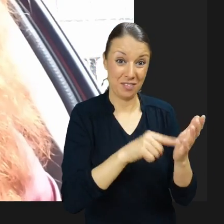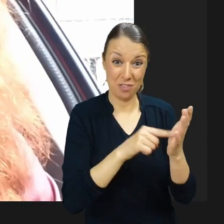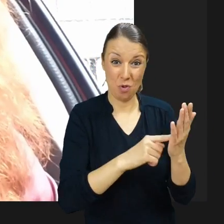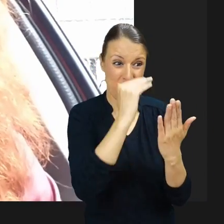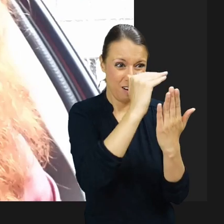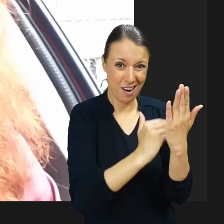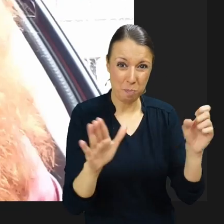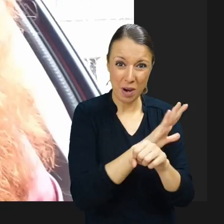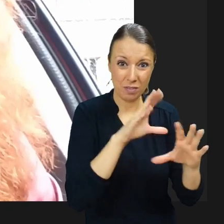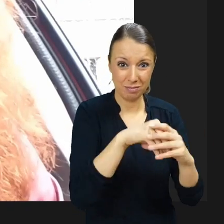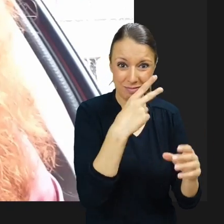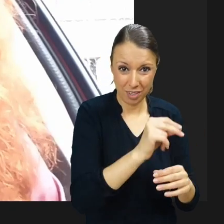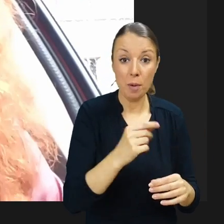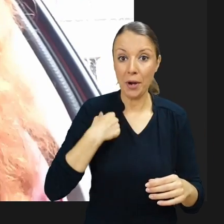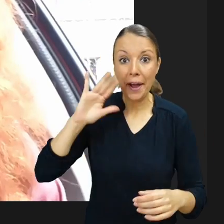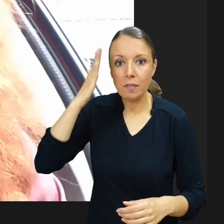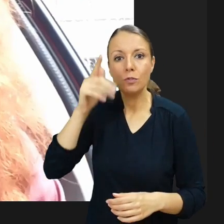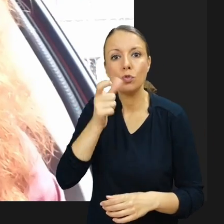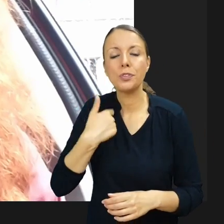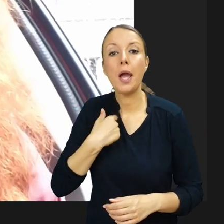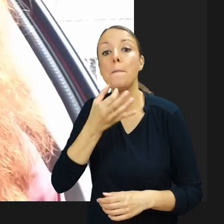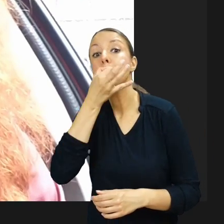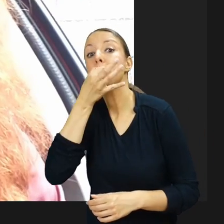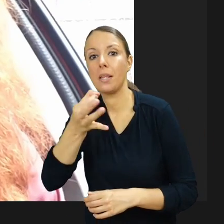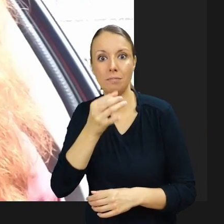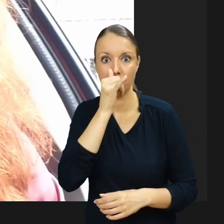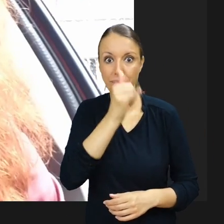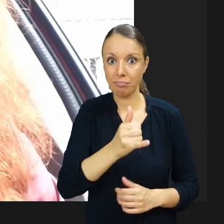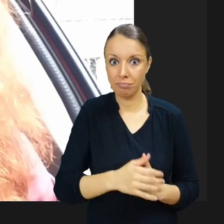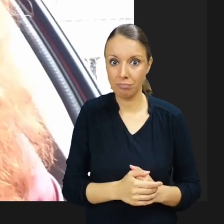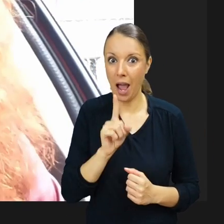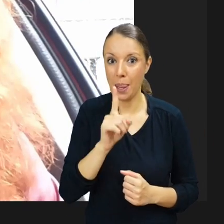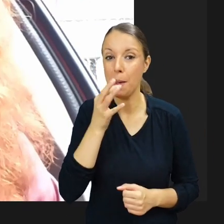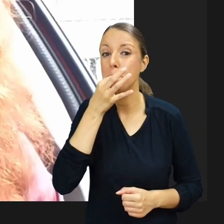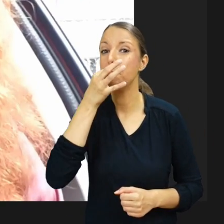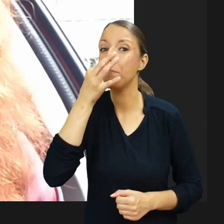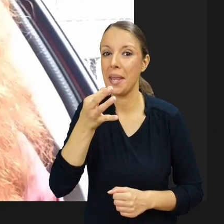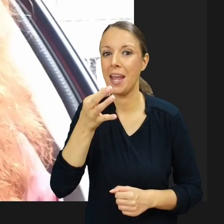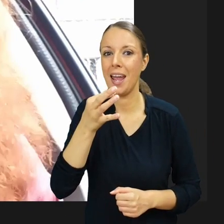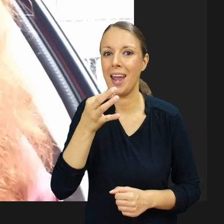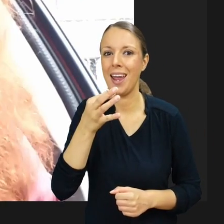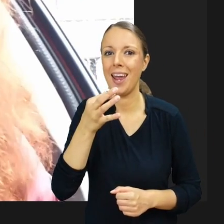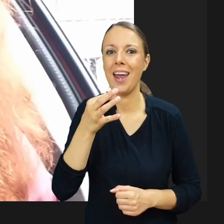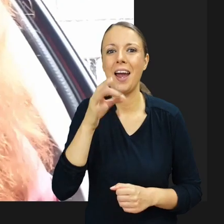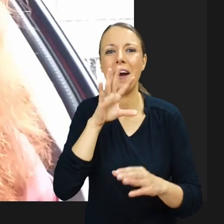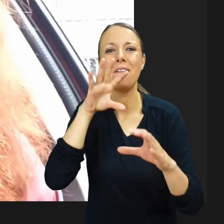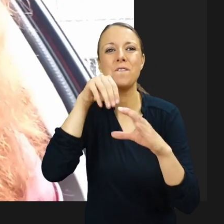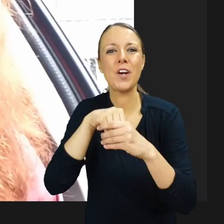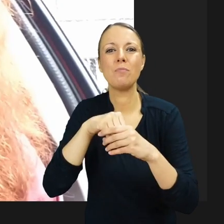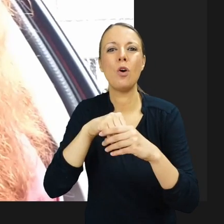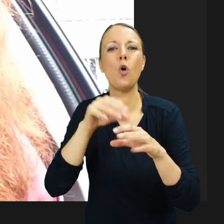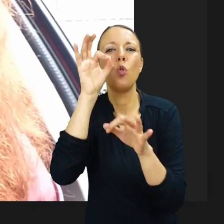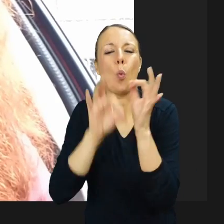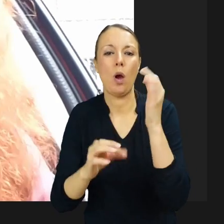mogę zadawać pytań, które nie dotyczą jakichś konkretnych